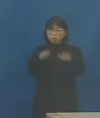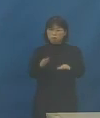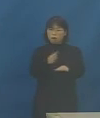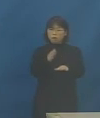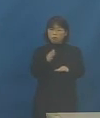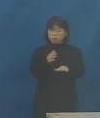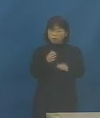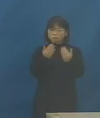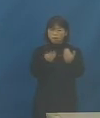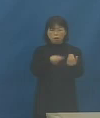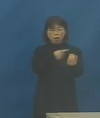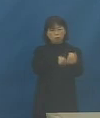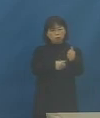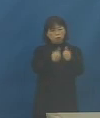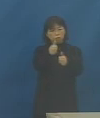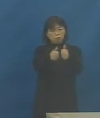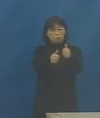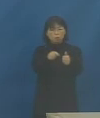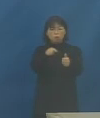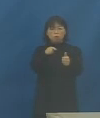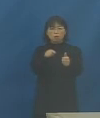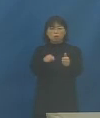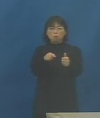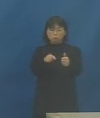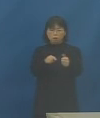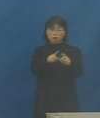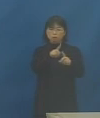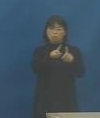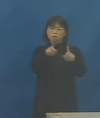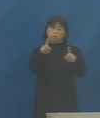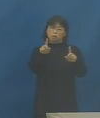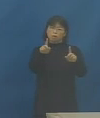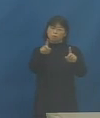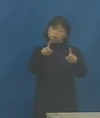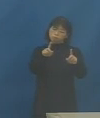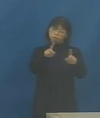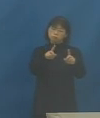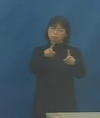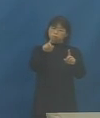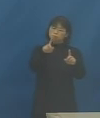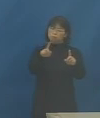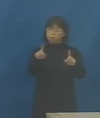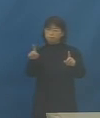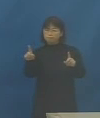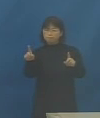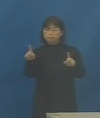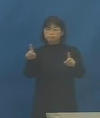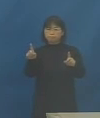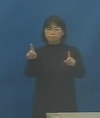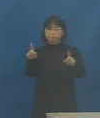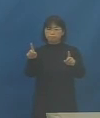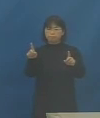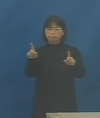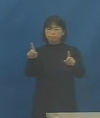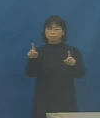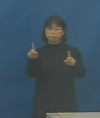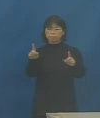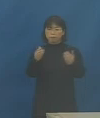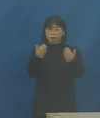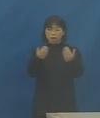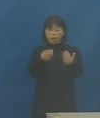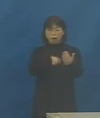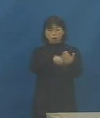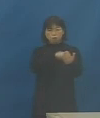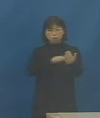学力テストなどでですねもうちょっと成績がまあの日第3じゃないですけれども学力の